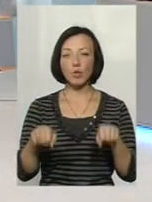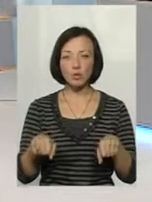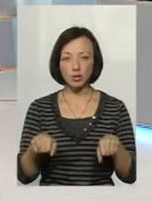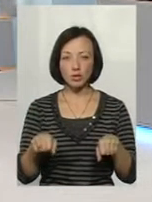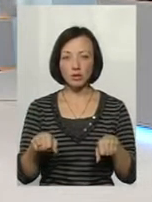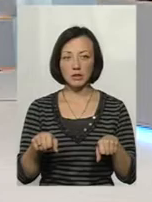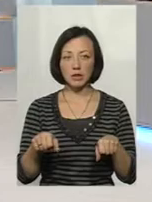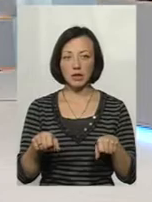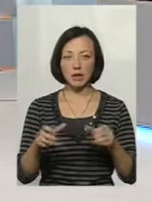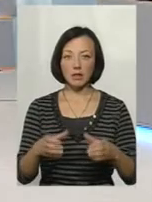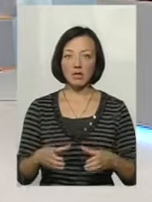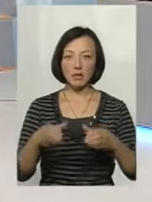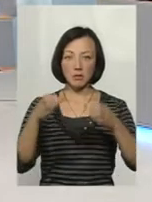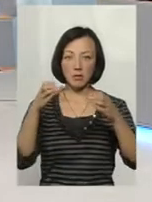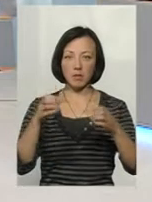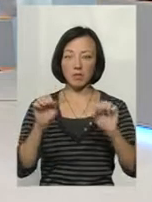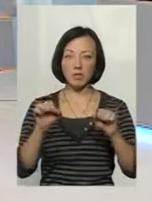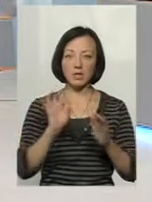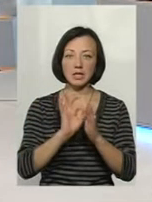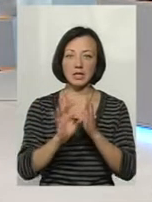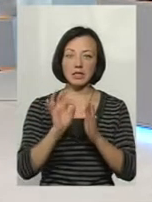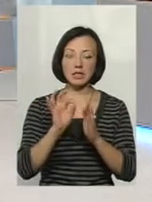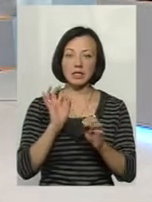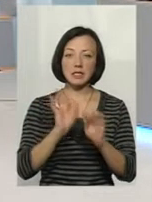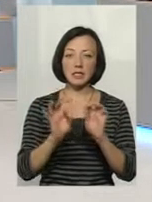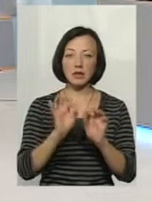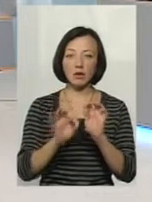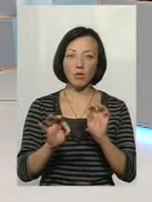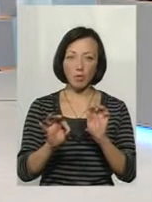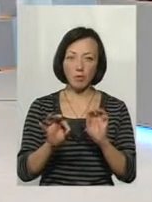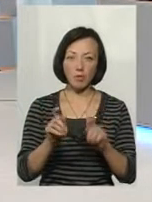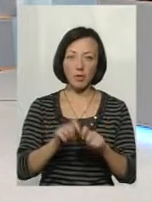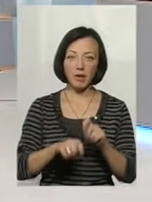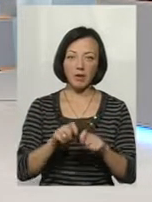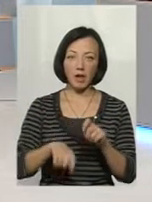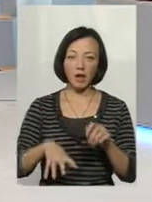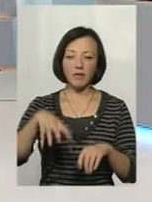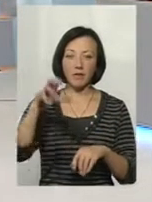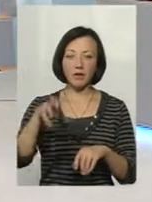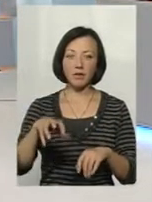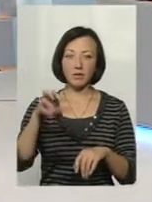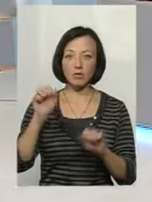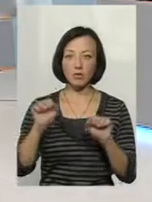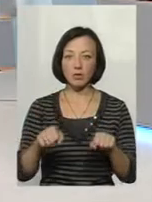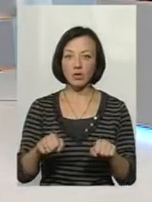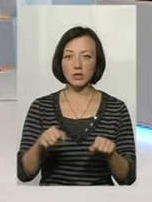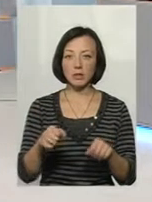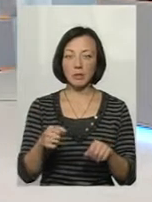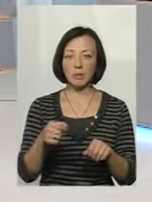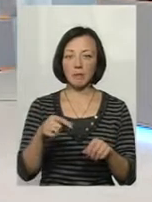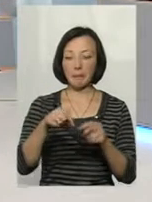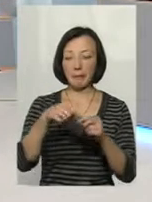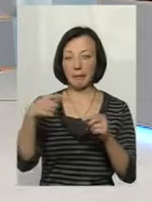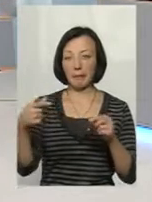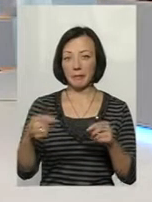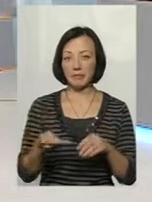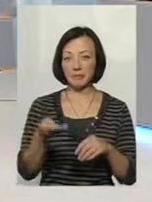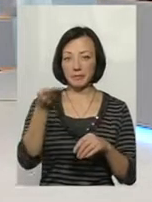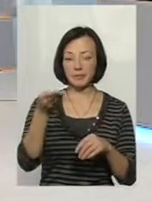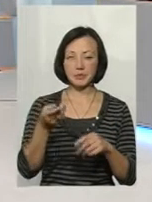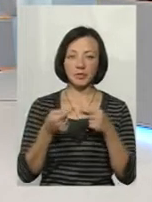В димовому каналі можна сірником перевіряти, а в вентиляційному каналі аркуш, можна пір'їнку взяти і